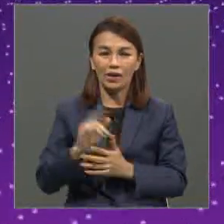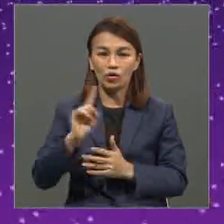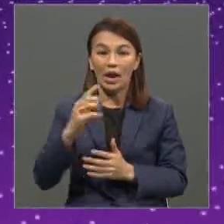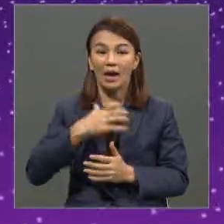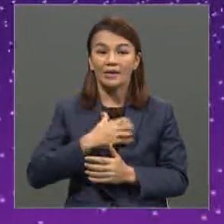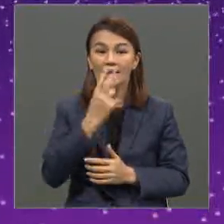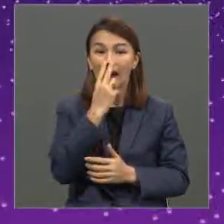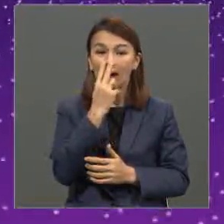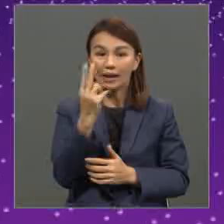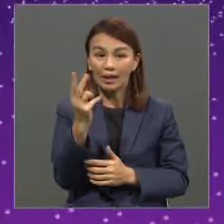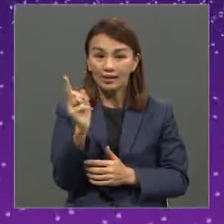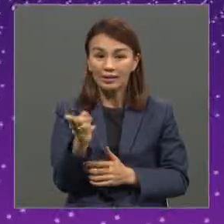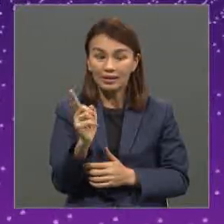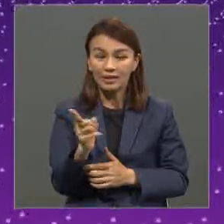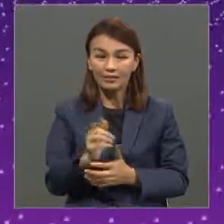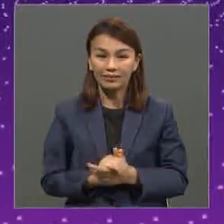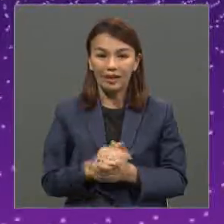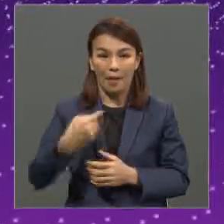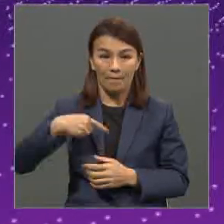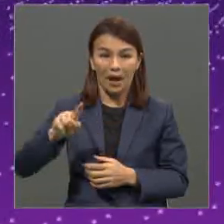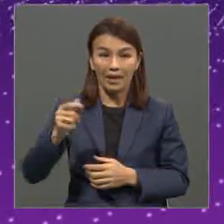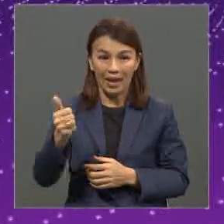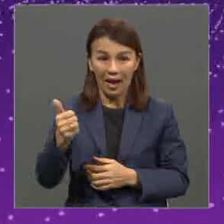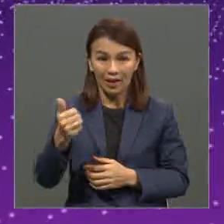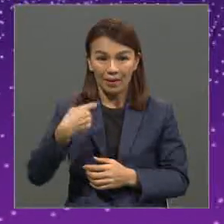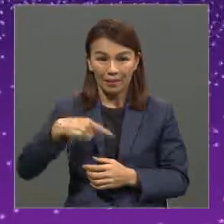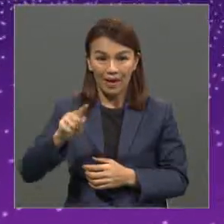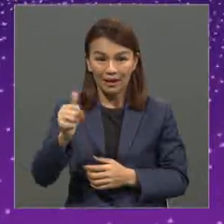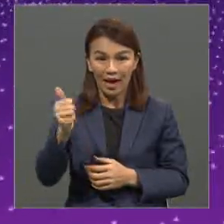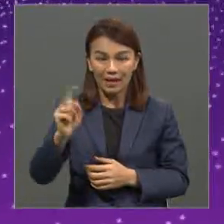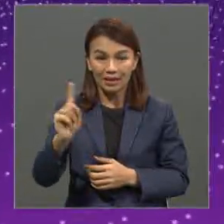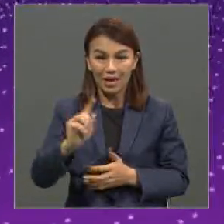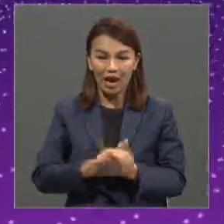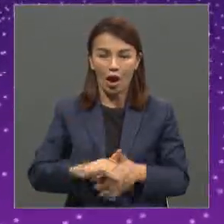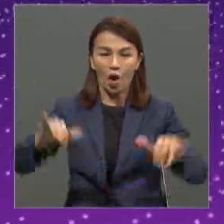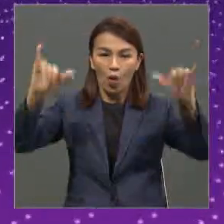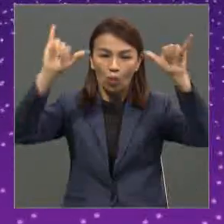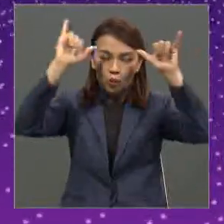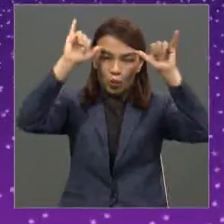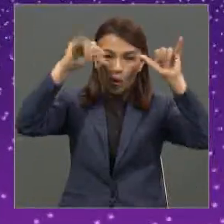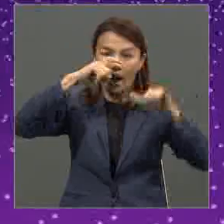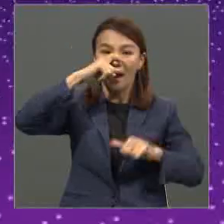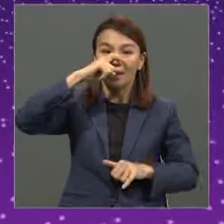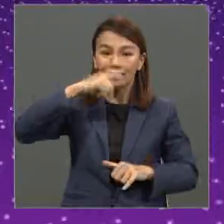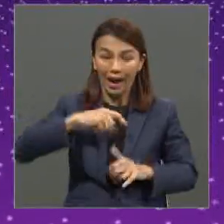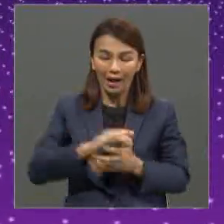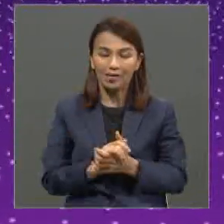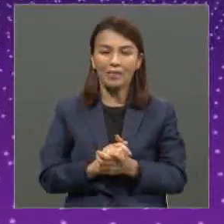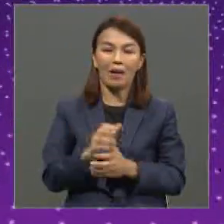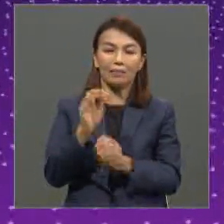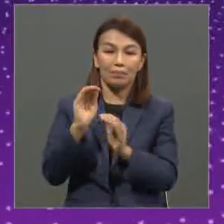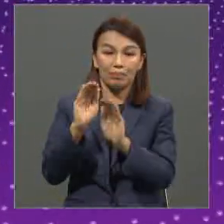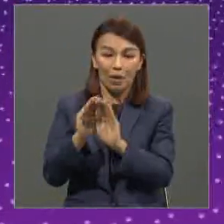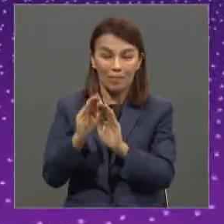พี่โก้ตัวจริงๆตัวเป็นๆไปได้ในงานนี้นะคะงานควายไทยมรดกไทยนะคะซึ่งถือว่าเป็นอีกหนึ่งซอ